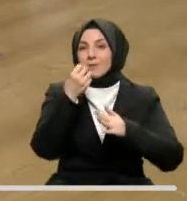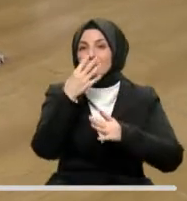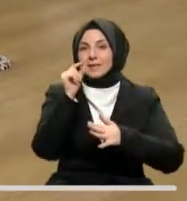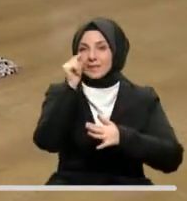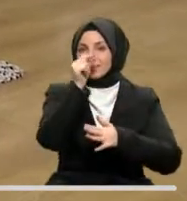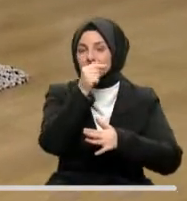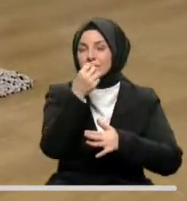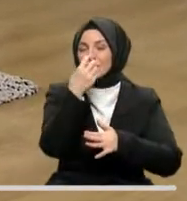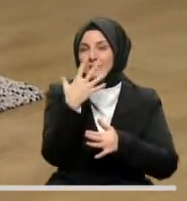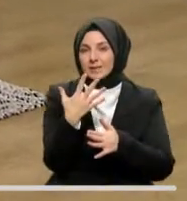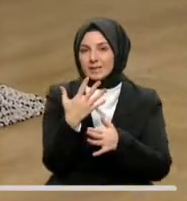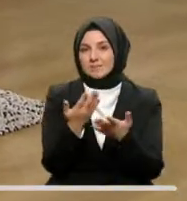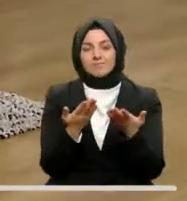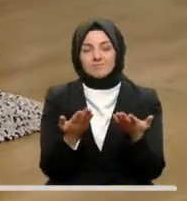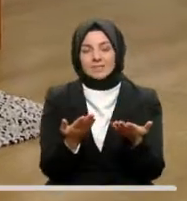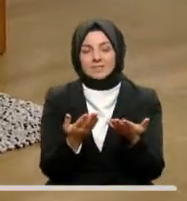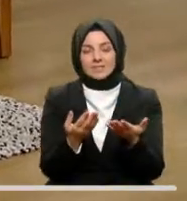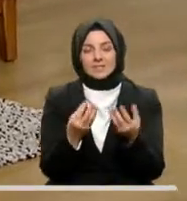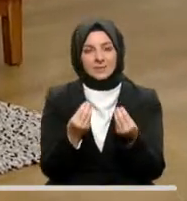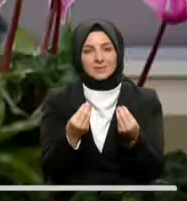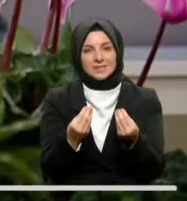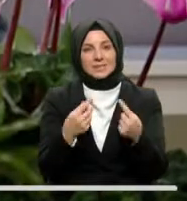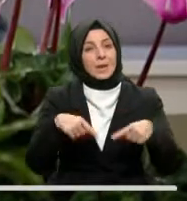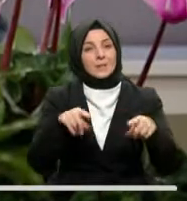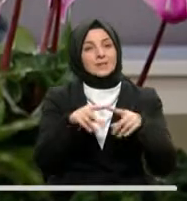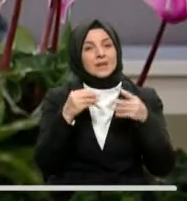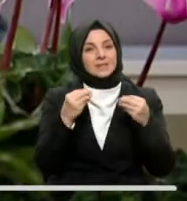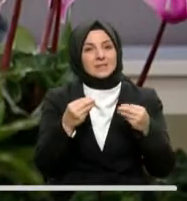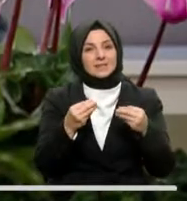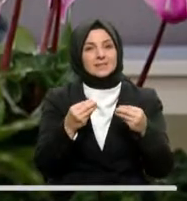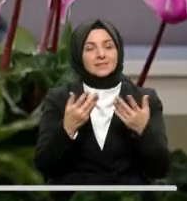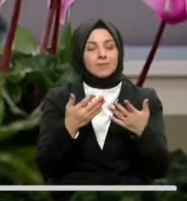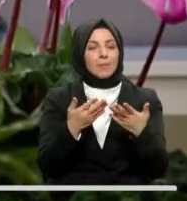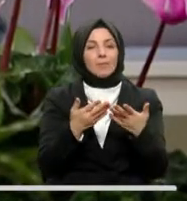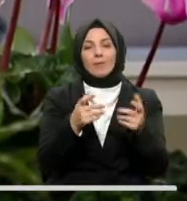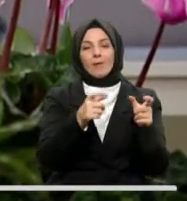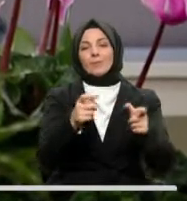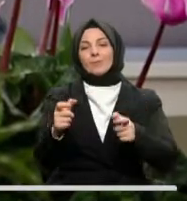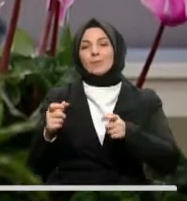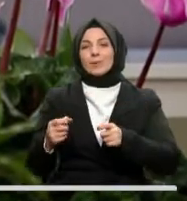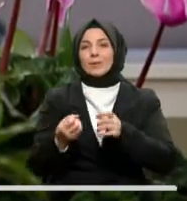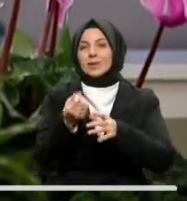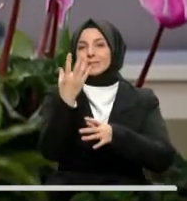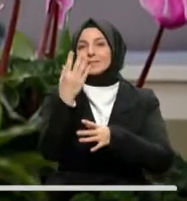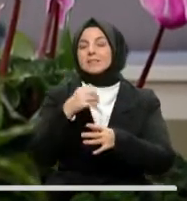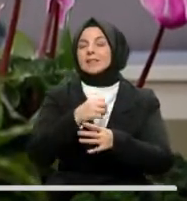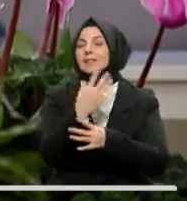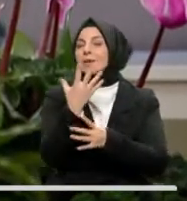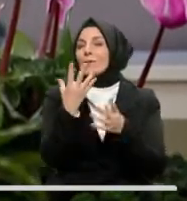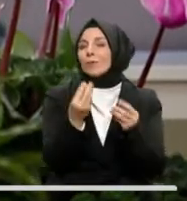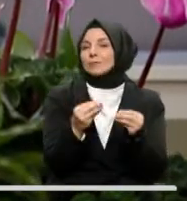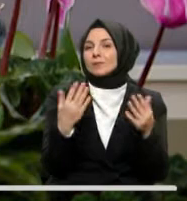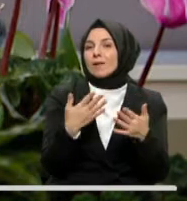Sağolun iyi misiniz Teşekkür ederiz Bizler de iyiyiz stüdyomuz ve çiçekleri daha da iyi olduk sizinle bu ne